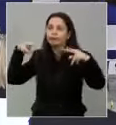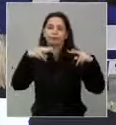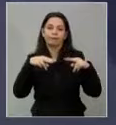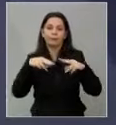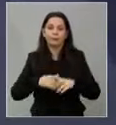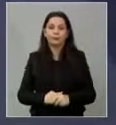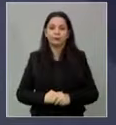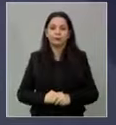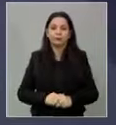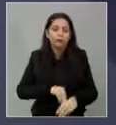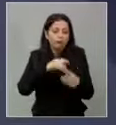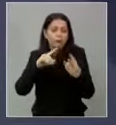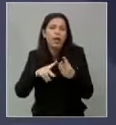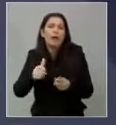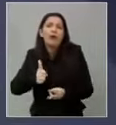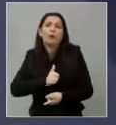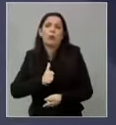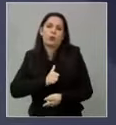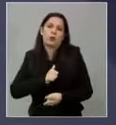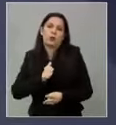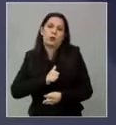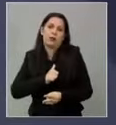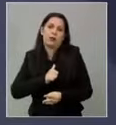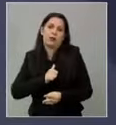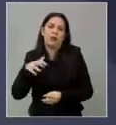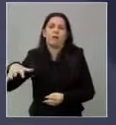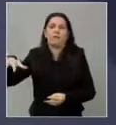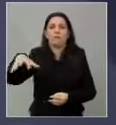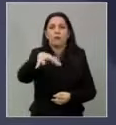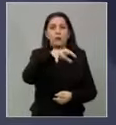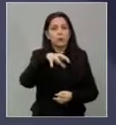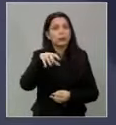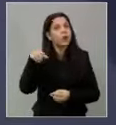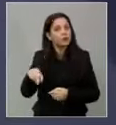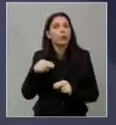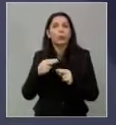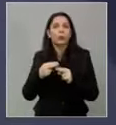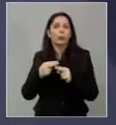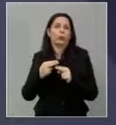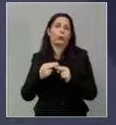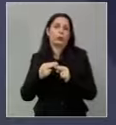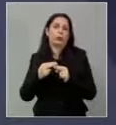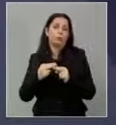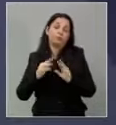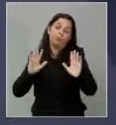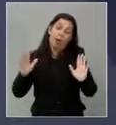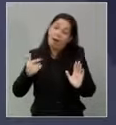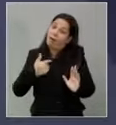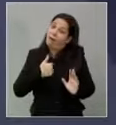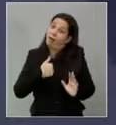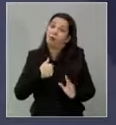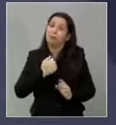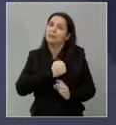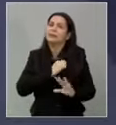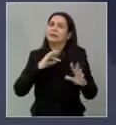ιδιωτικός τομέας έχει να παίξει έναν καθοριστικό ρόλο. Και η Pfizer είναι και θα είναι